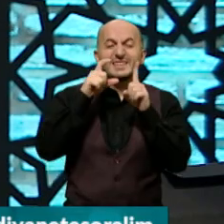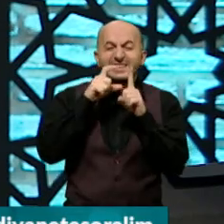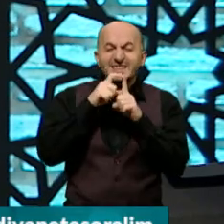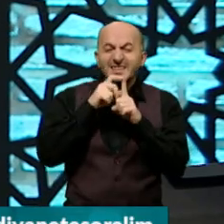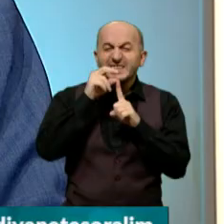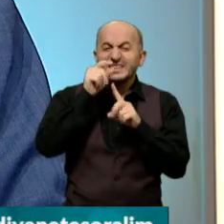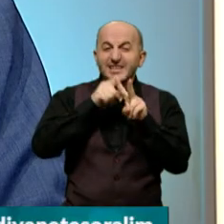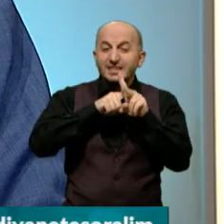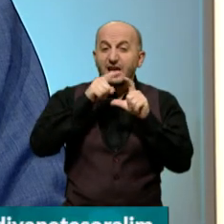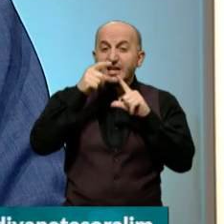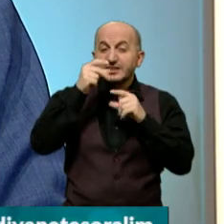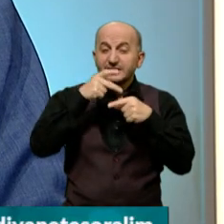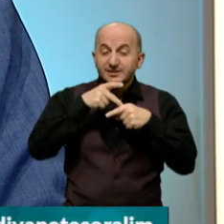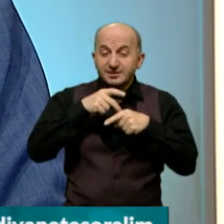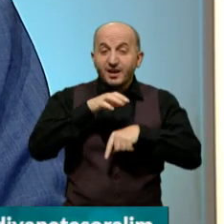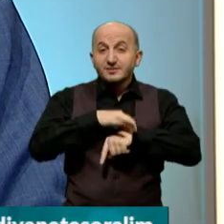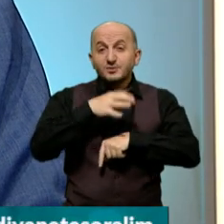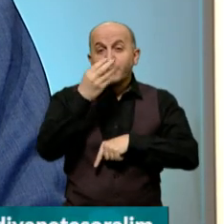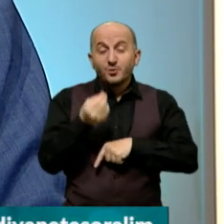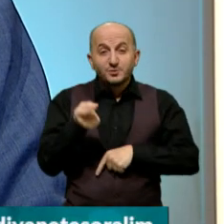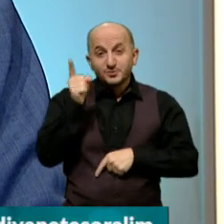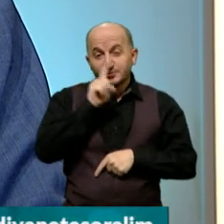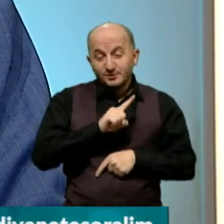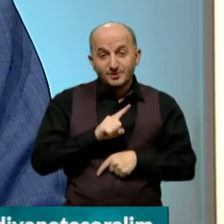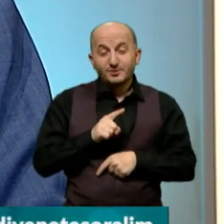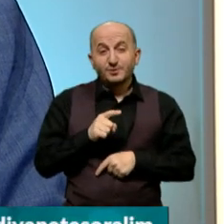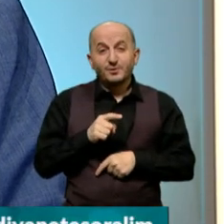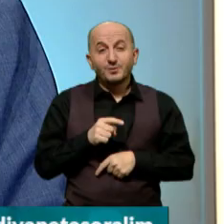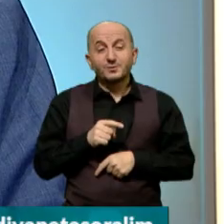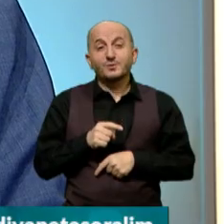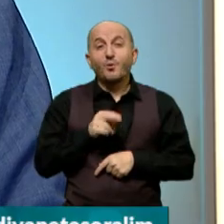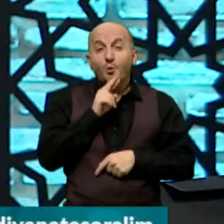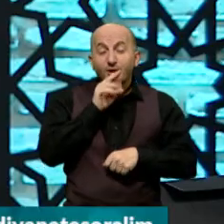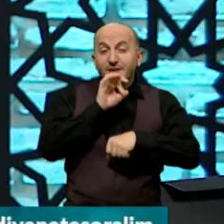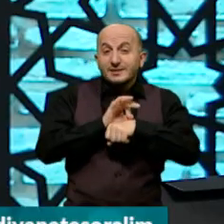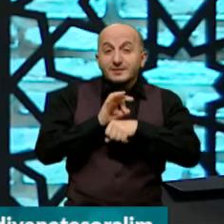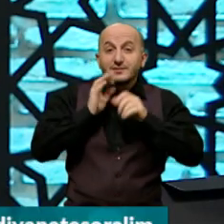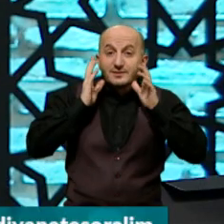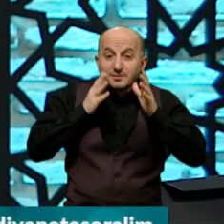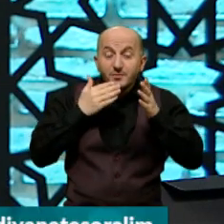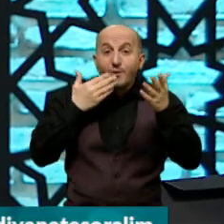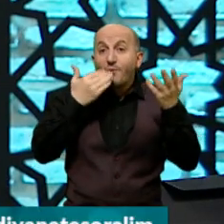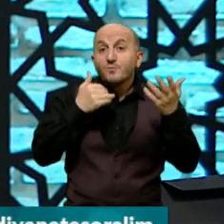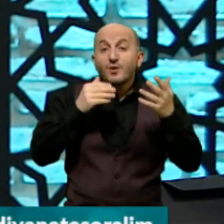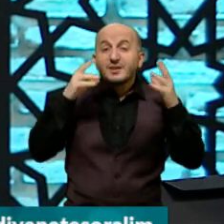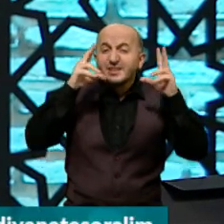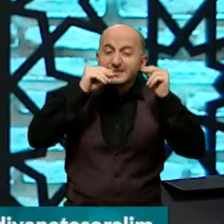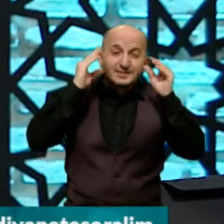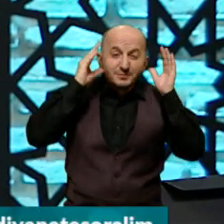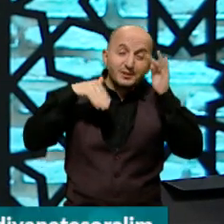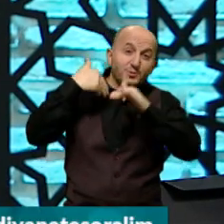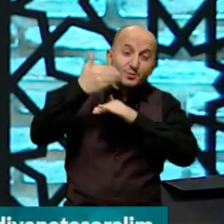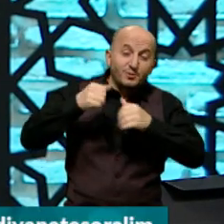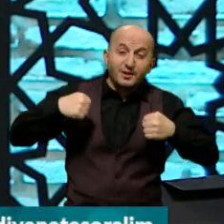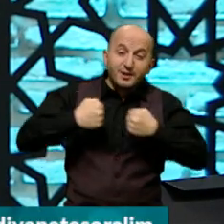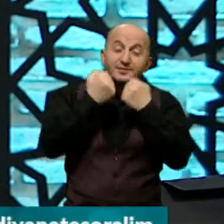olduğundan dolayı diyaliz merkezinde öğle ve ikindi namazlarını kılma şansım olmuyor. Yatsıdan sonra kaza ediyorum dedi. Bu uygulama doğru